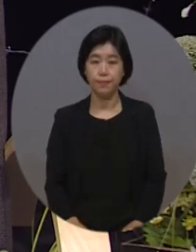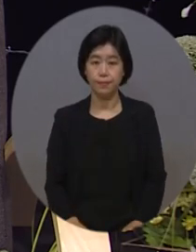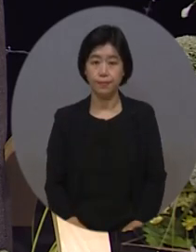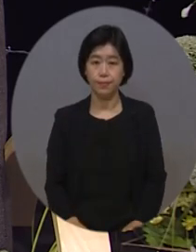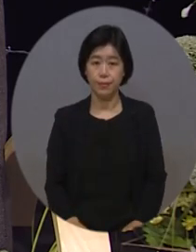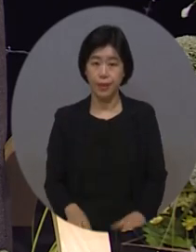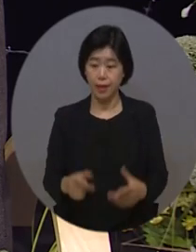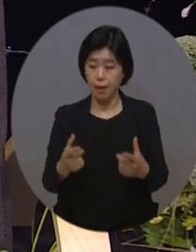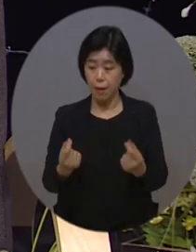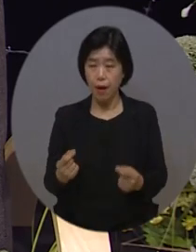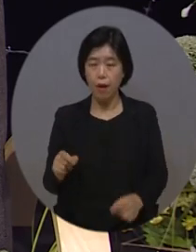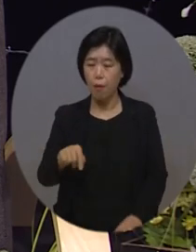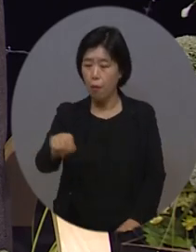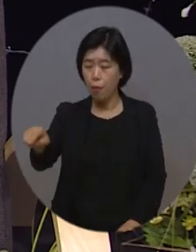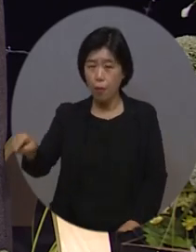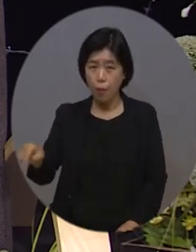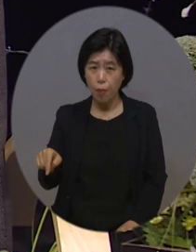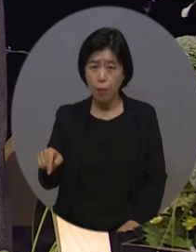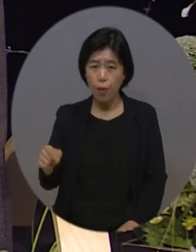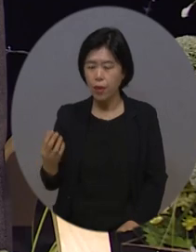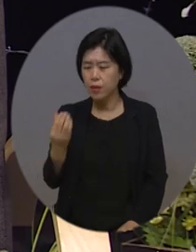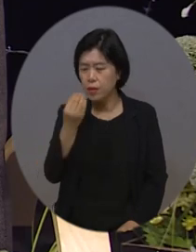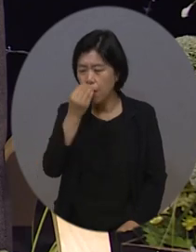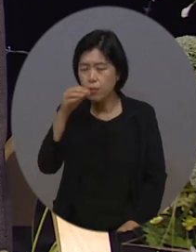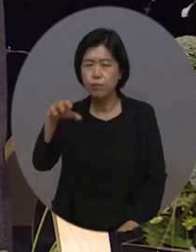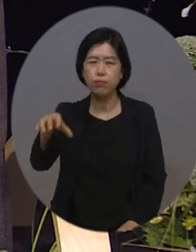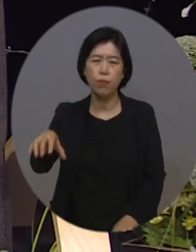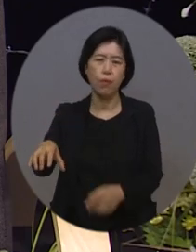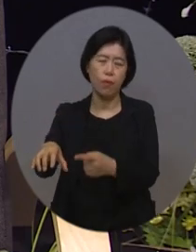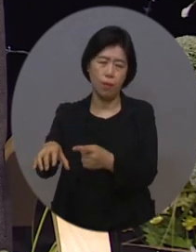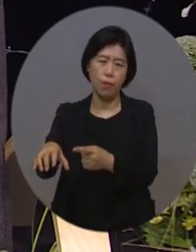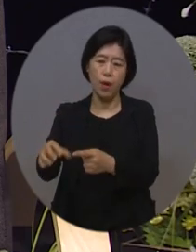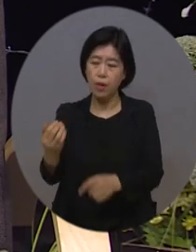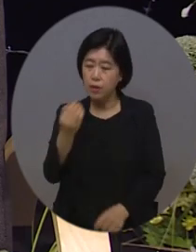이토록 성스러운 존재를 장애인이라고 말하는 게 죄송하여